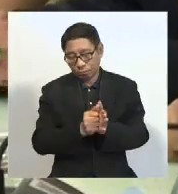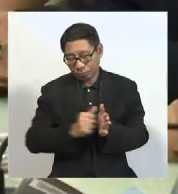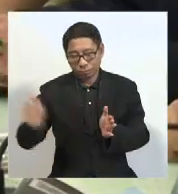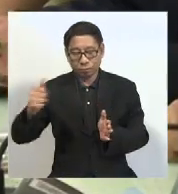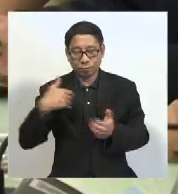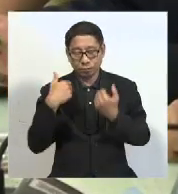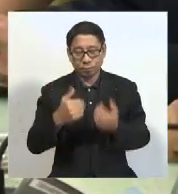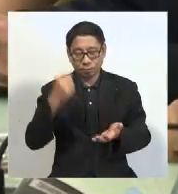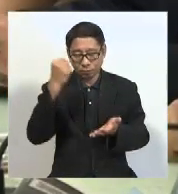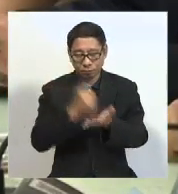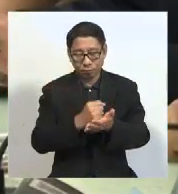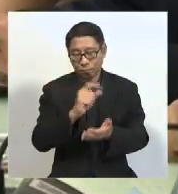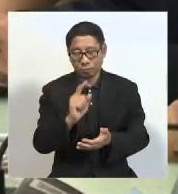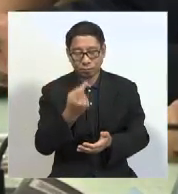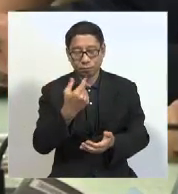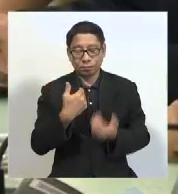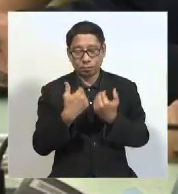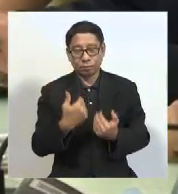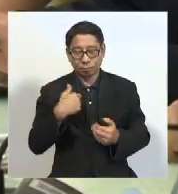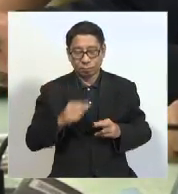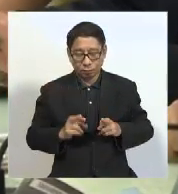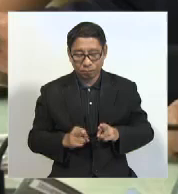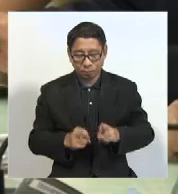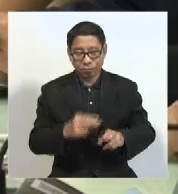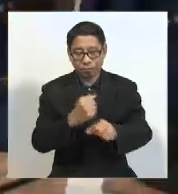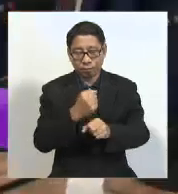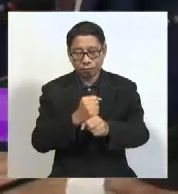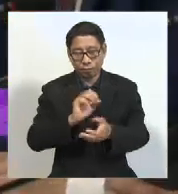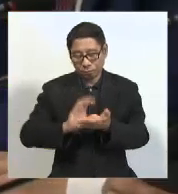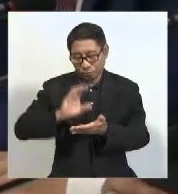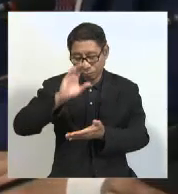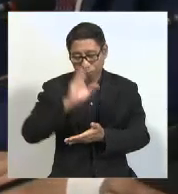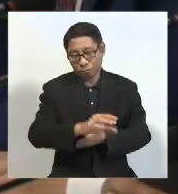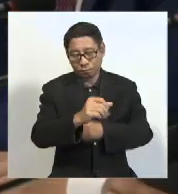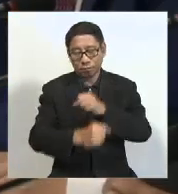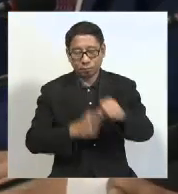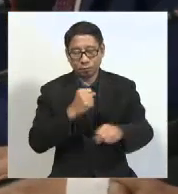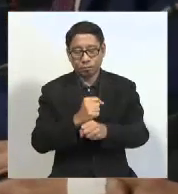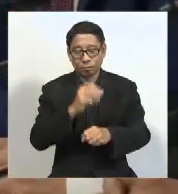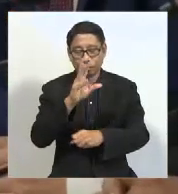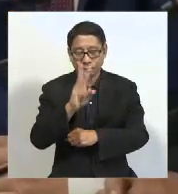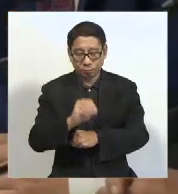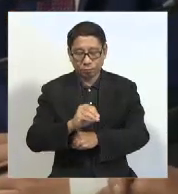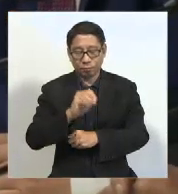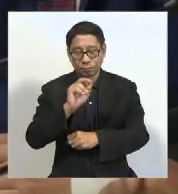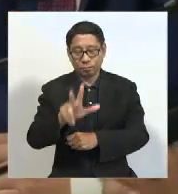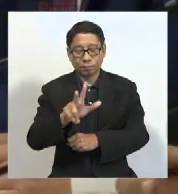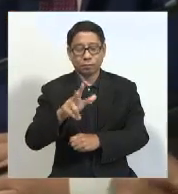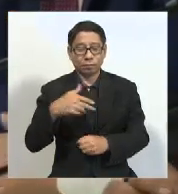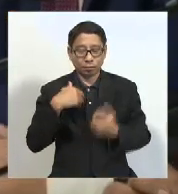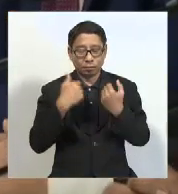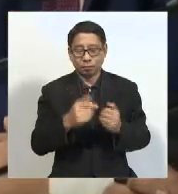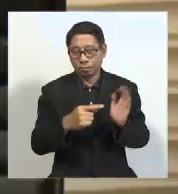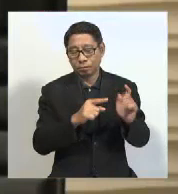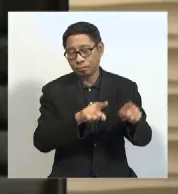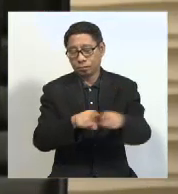ขึ้นทะเบียนเรือประมงรอบใหม่ขณะนี้กำลังเร่งดำเนินการภายใต้งบประมาณประจำปี2563